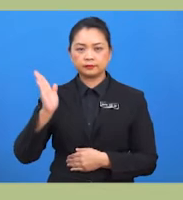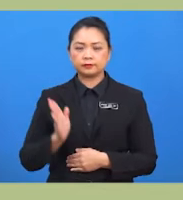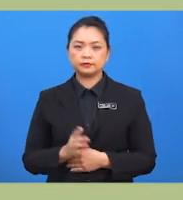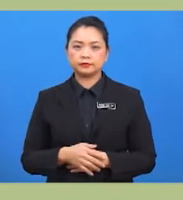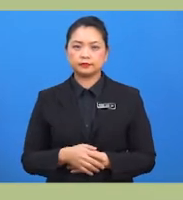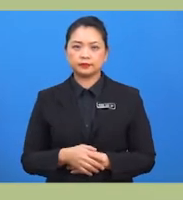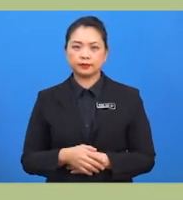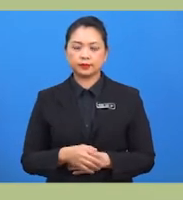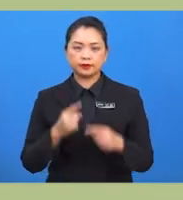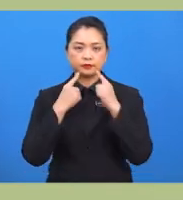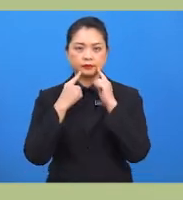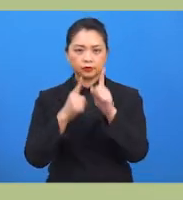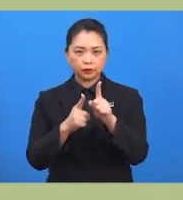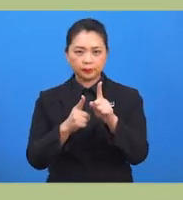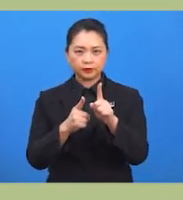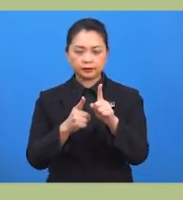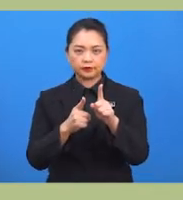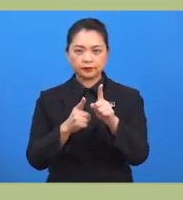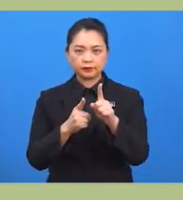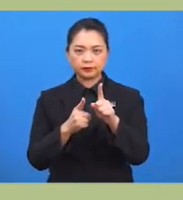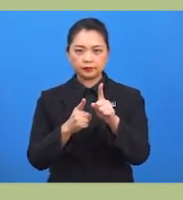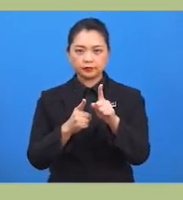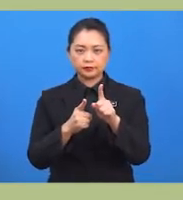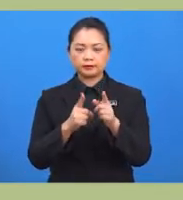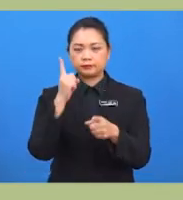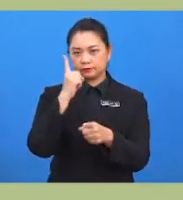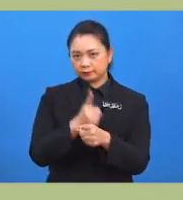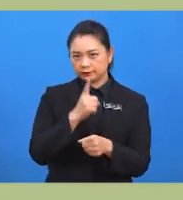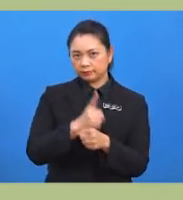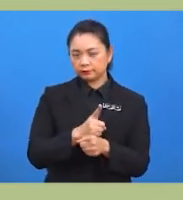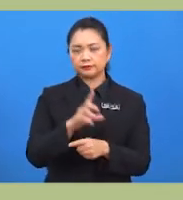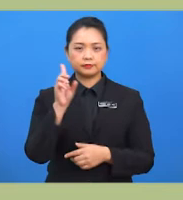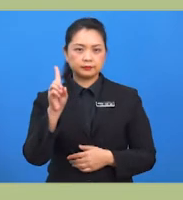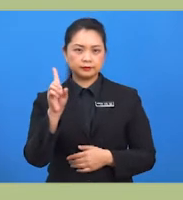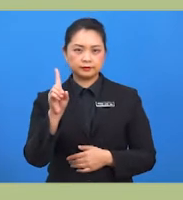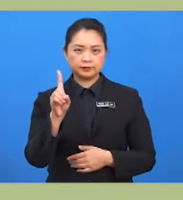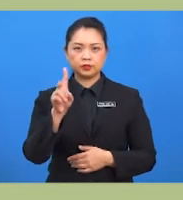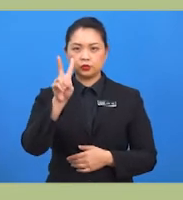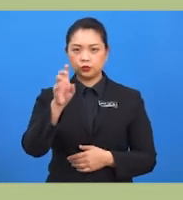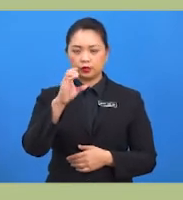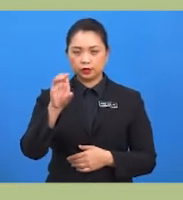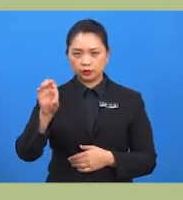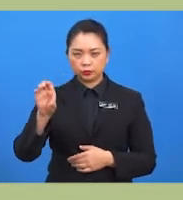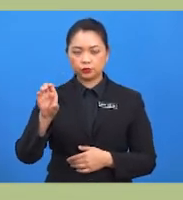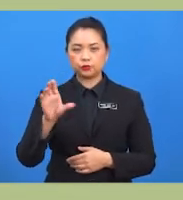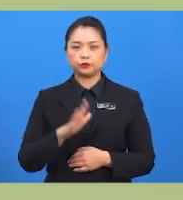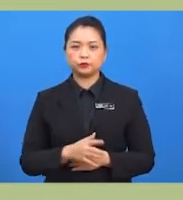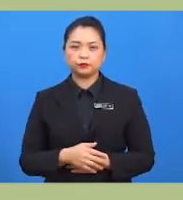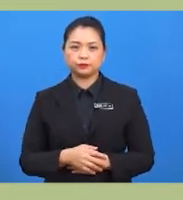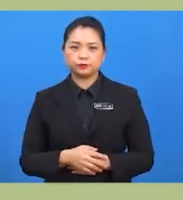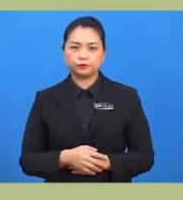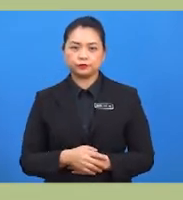dua jawabannya Ila Hai Betul di 250